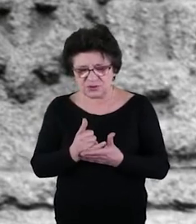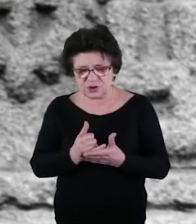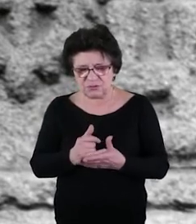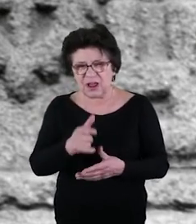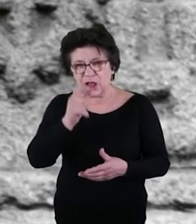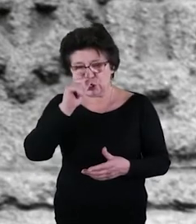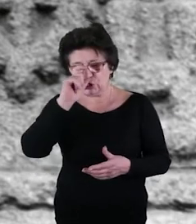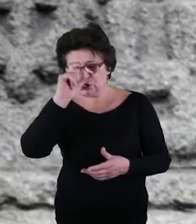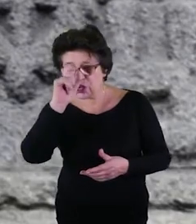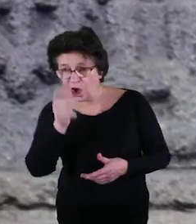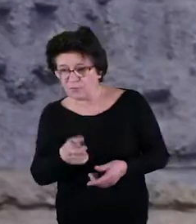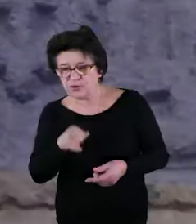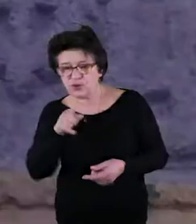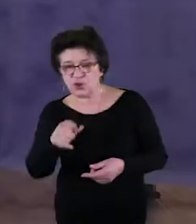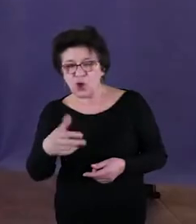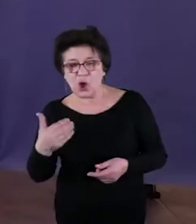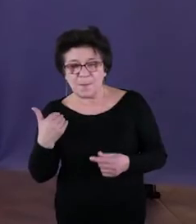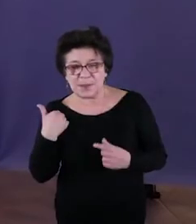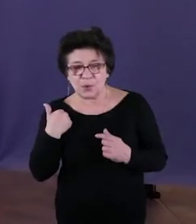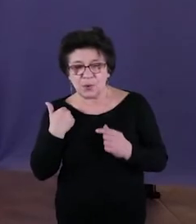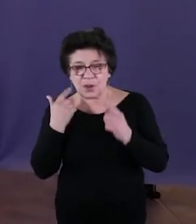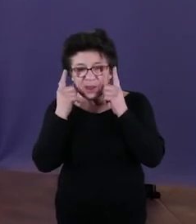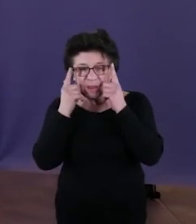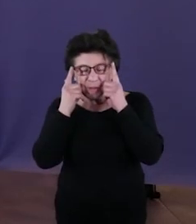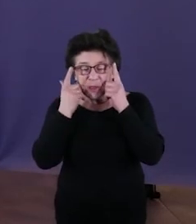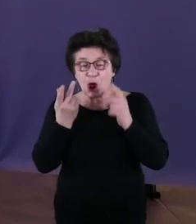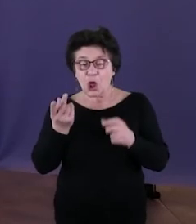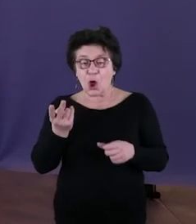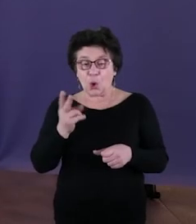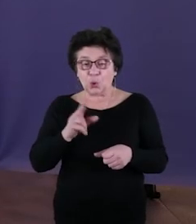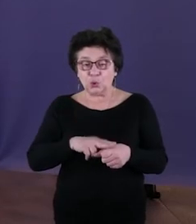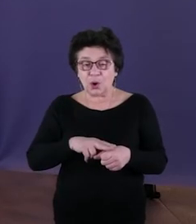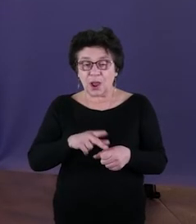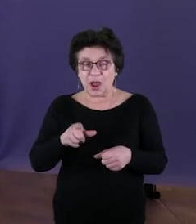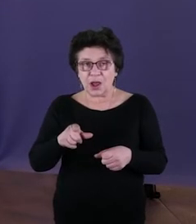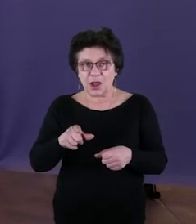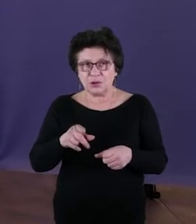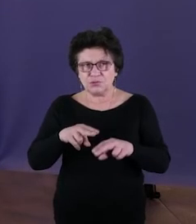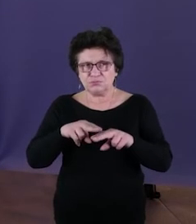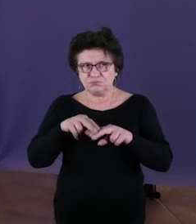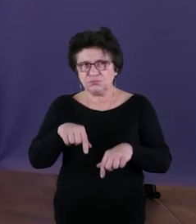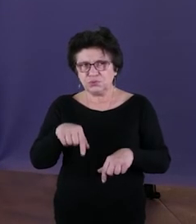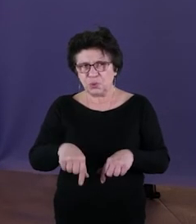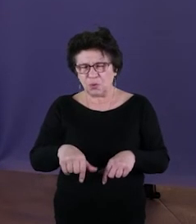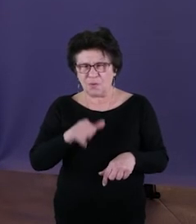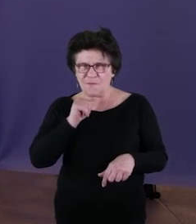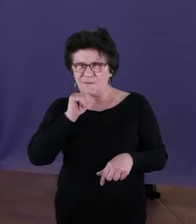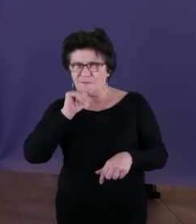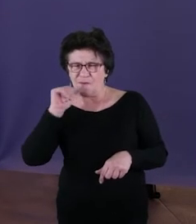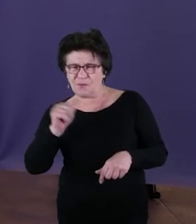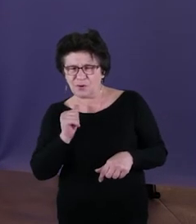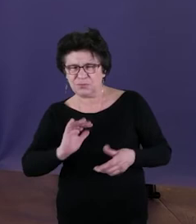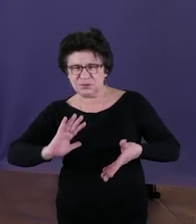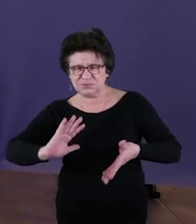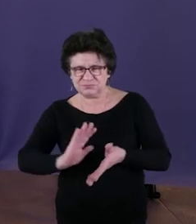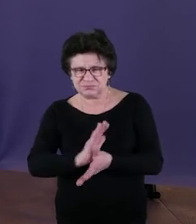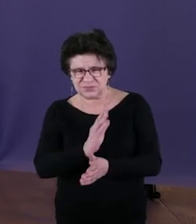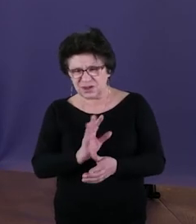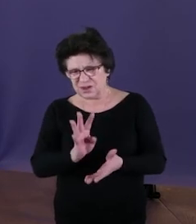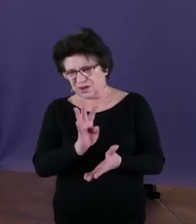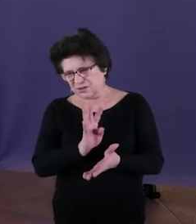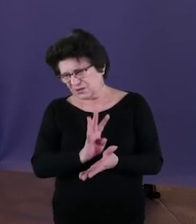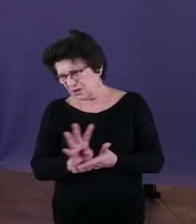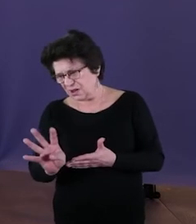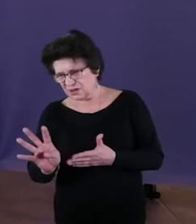czarownice to były które zostały w Europie tracone w między 14 chyba 16